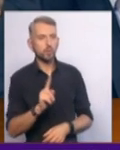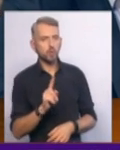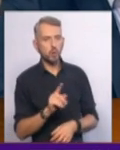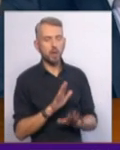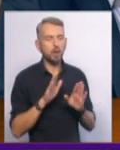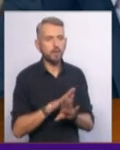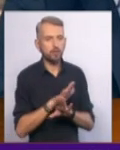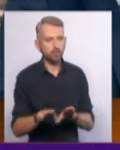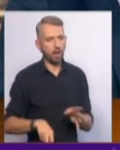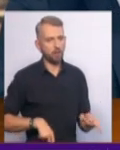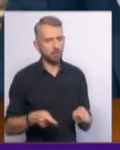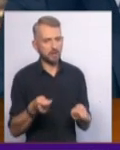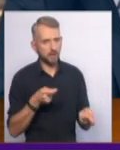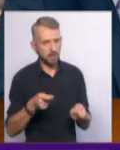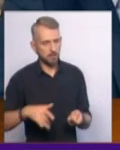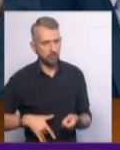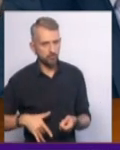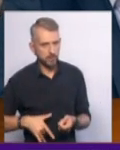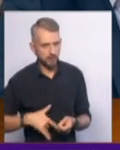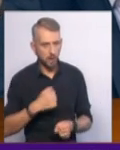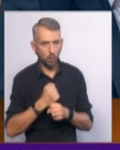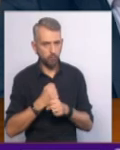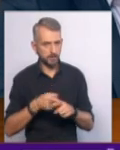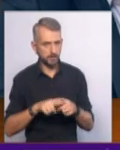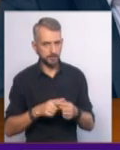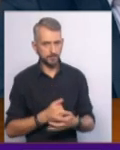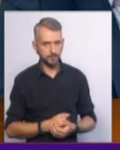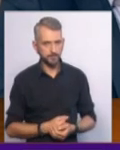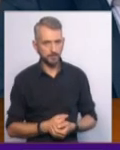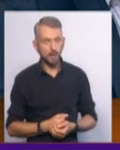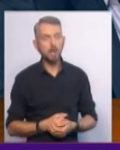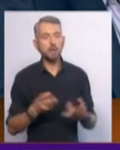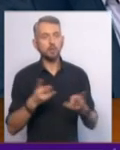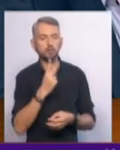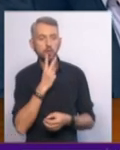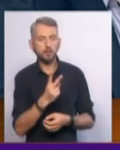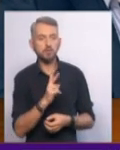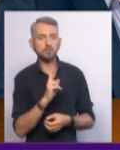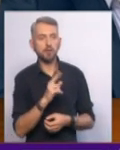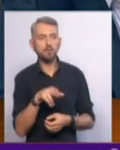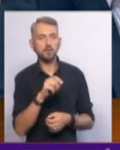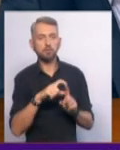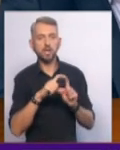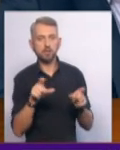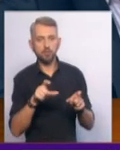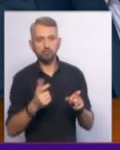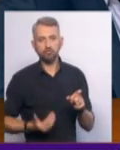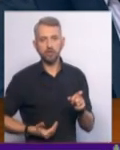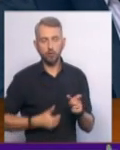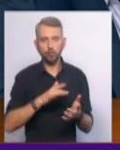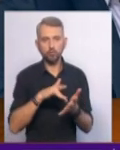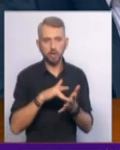лише адміністрація Печерська робить ці роботи. Потрібно дивитися в департаменті житлово-комунальної